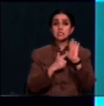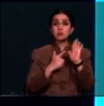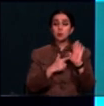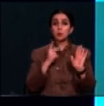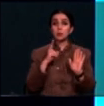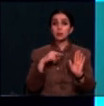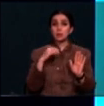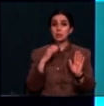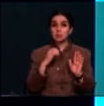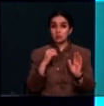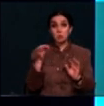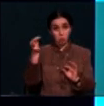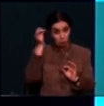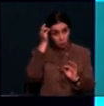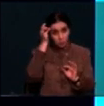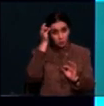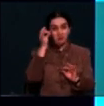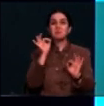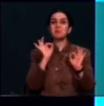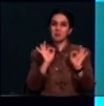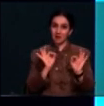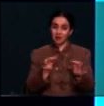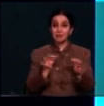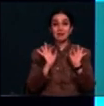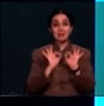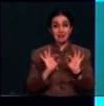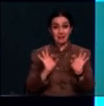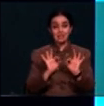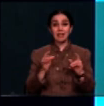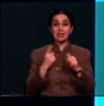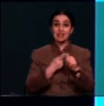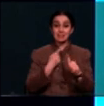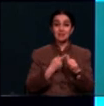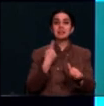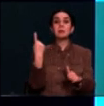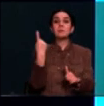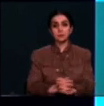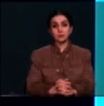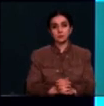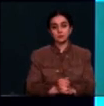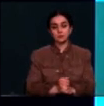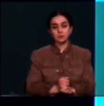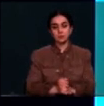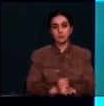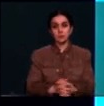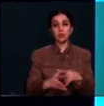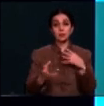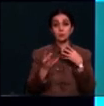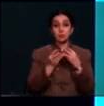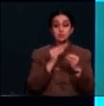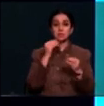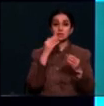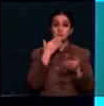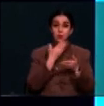классе. Вспомнили? Правильно, рассказ назывался «Первый дебют». Вместе со своими